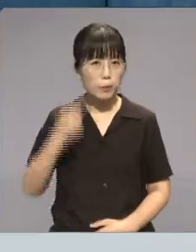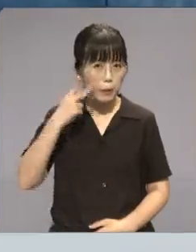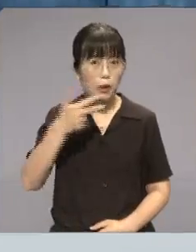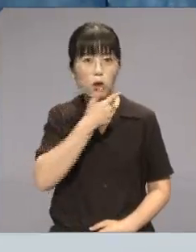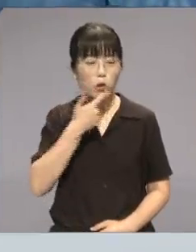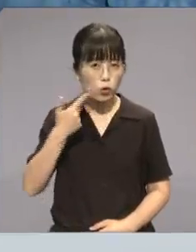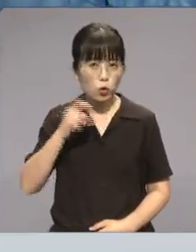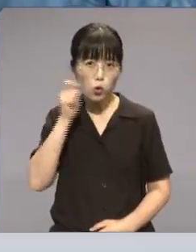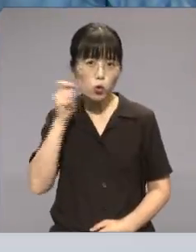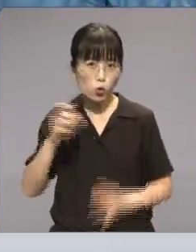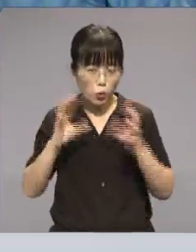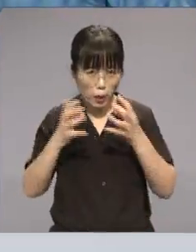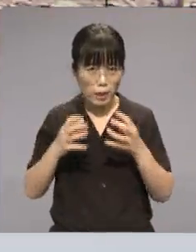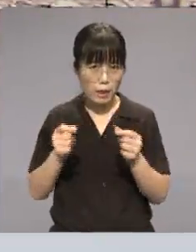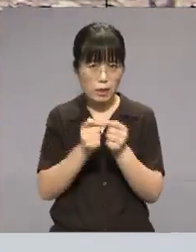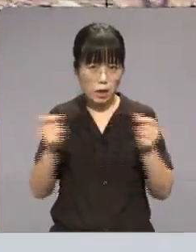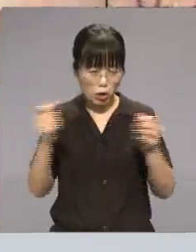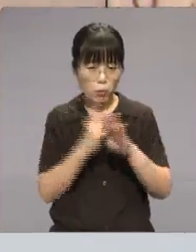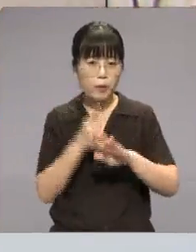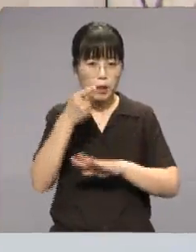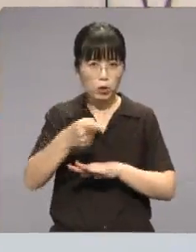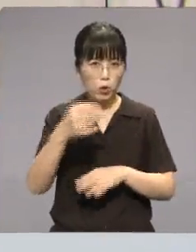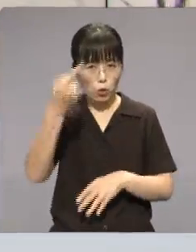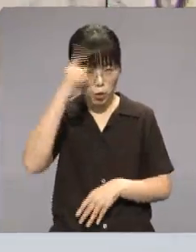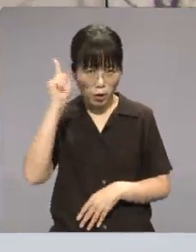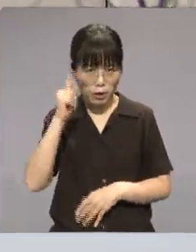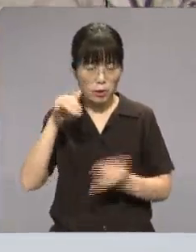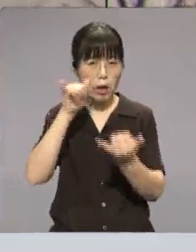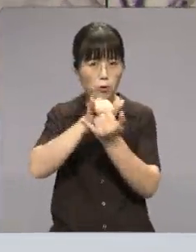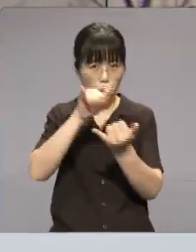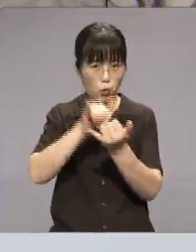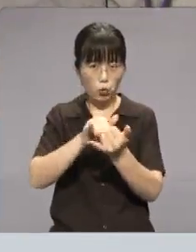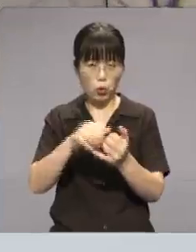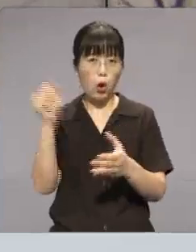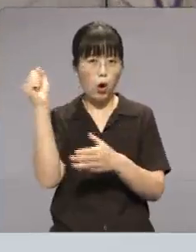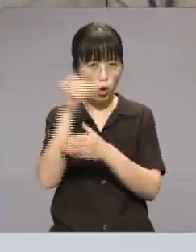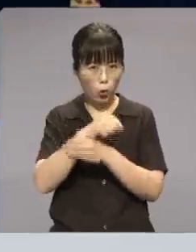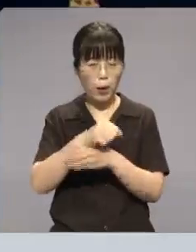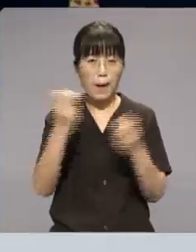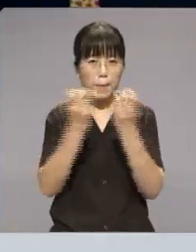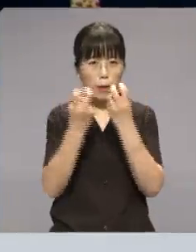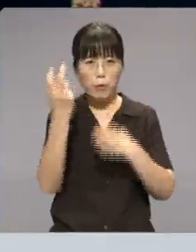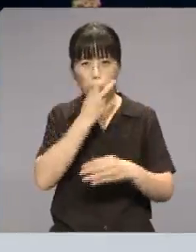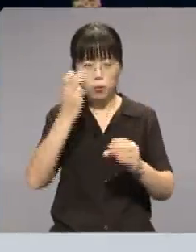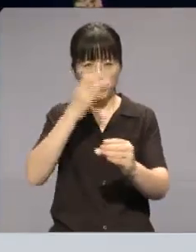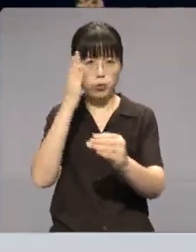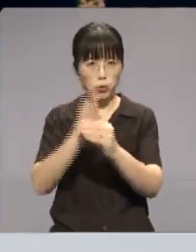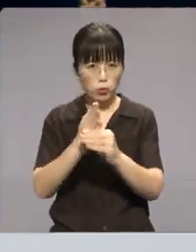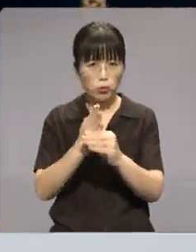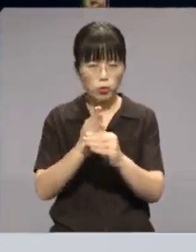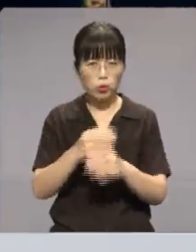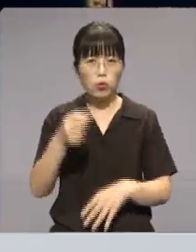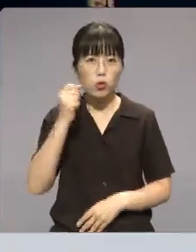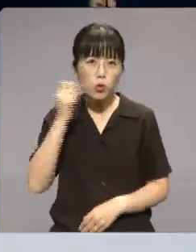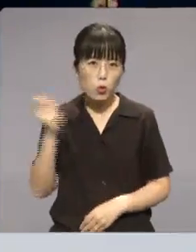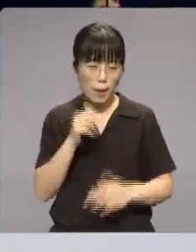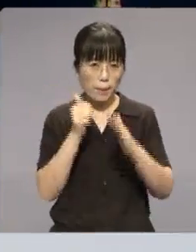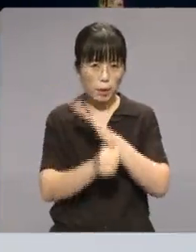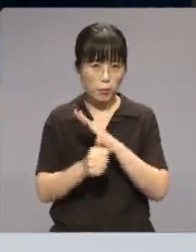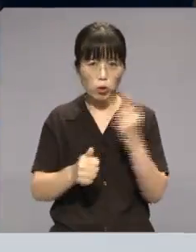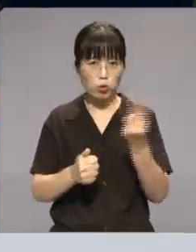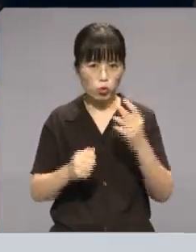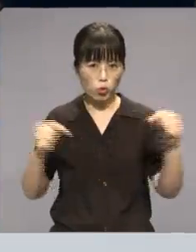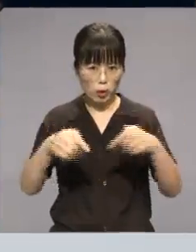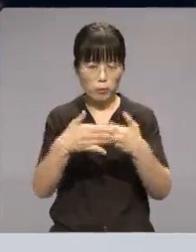미국과 영국이 우크라이나가 장거리 미사일로 러시아 본토를 공격하도록 허용하는 방안을 검토하고 있습니다. 우크라이나를 방문한